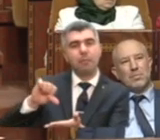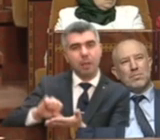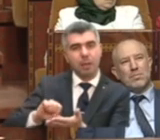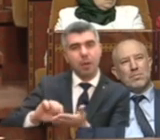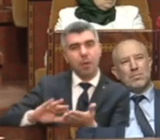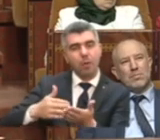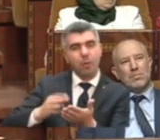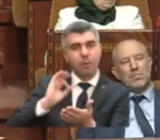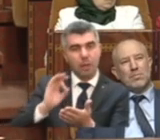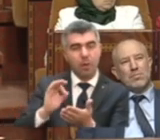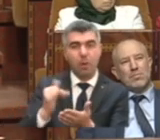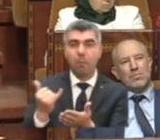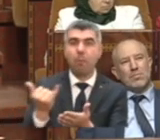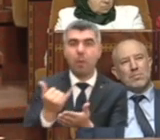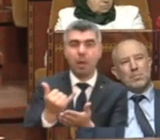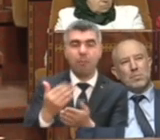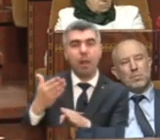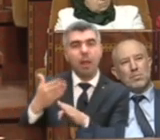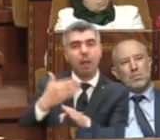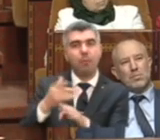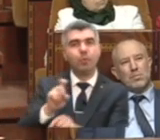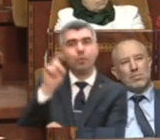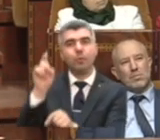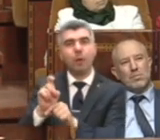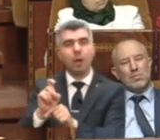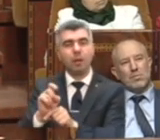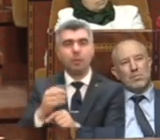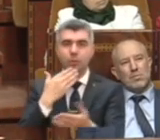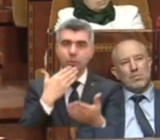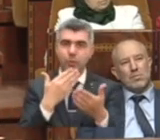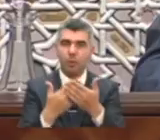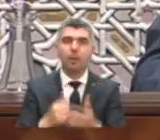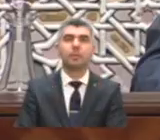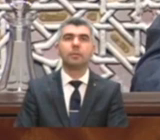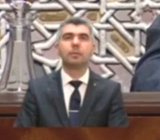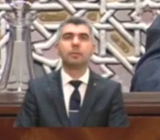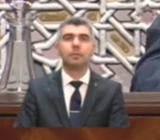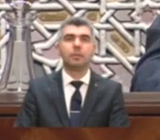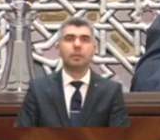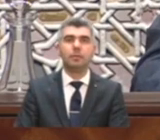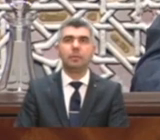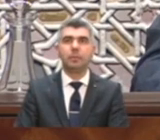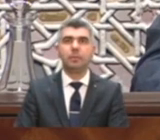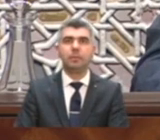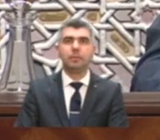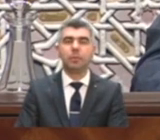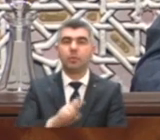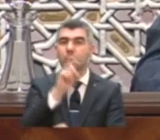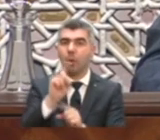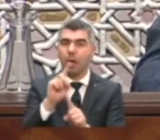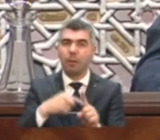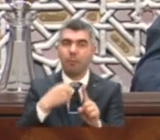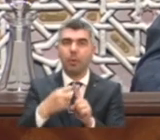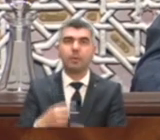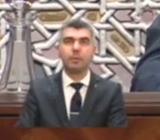وخاصه سيدي مومن كما جعل سيد لسان سيد النائب. شكرا. شكرا سيد النائب المحترم. هل من تعقيب اضافي اخر؟